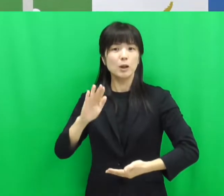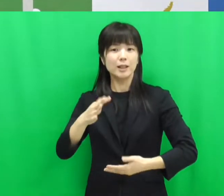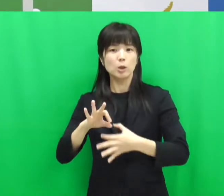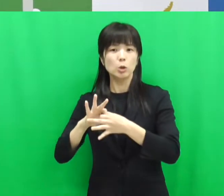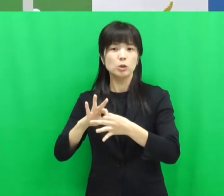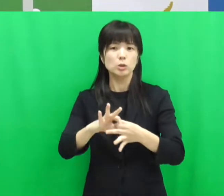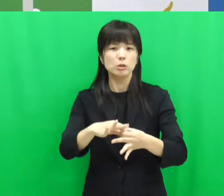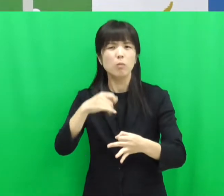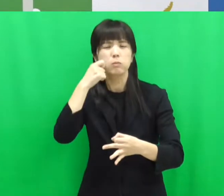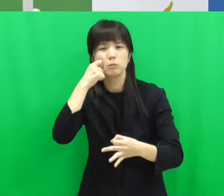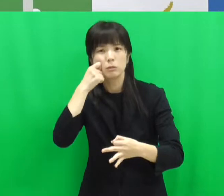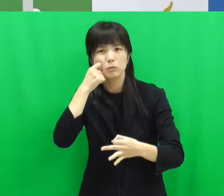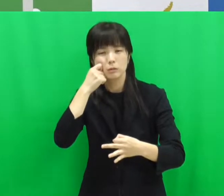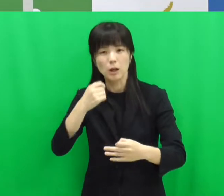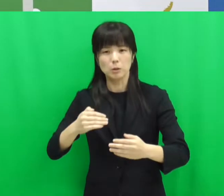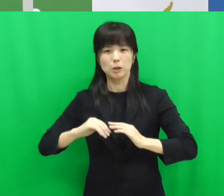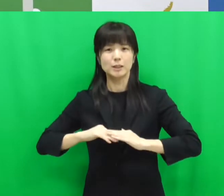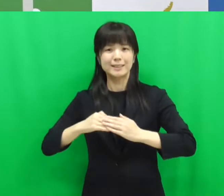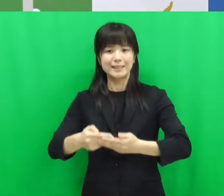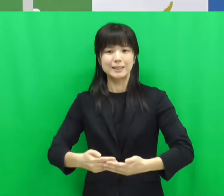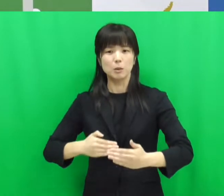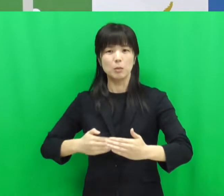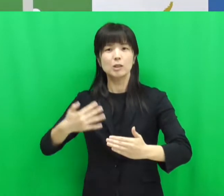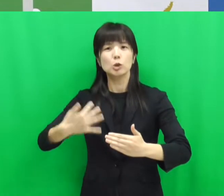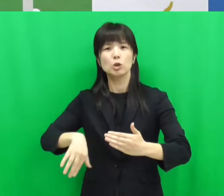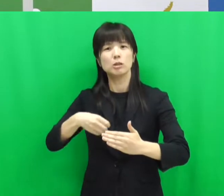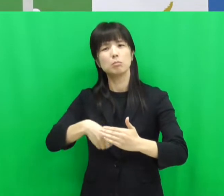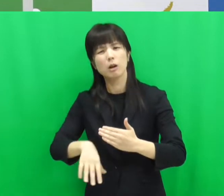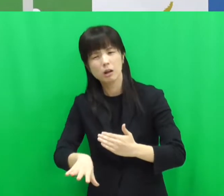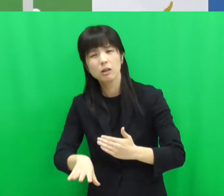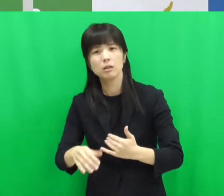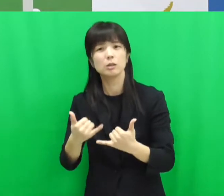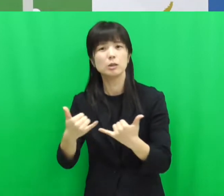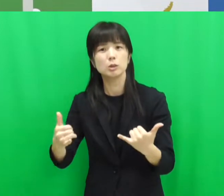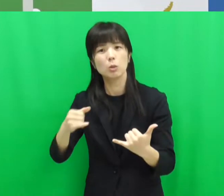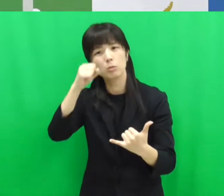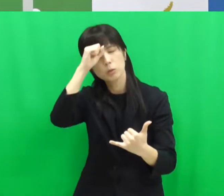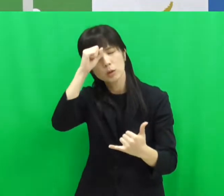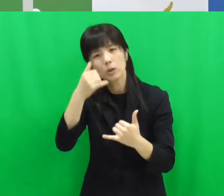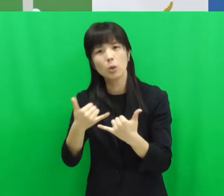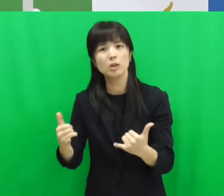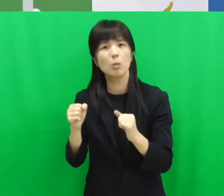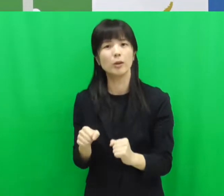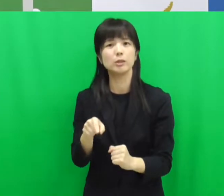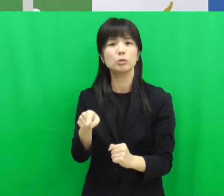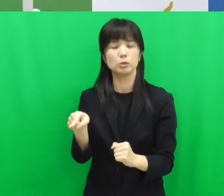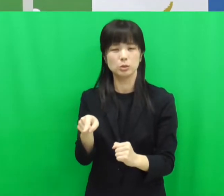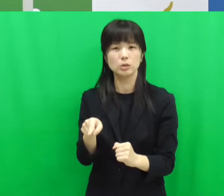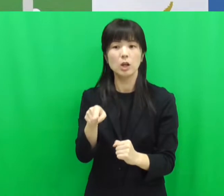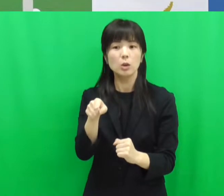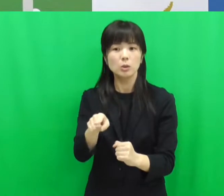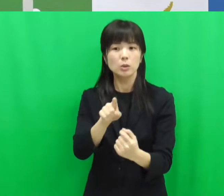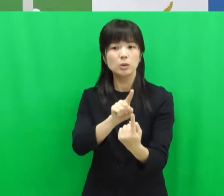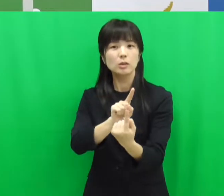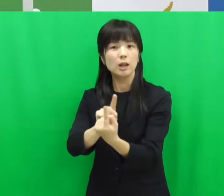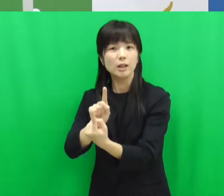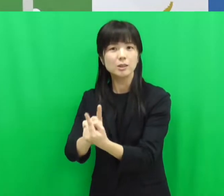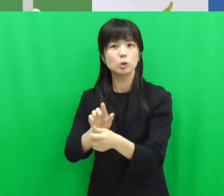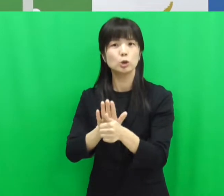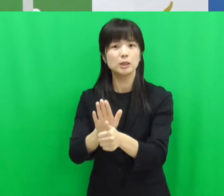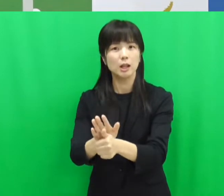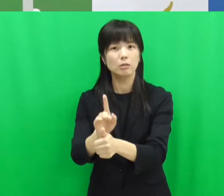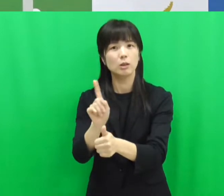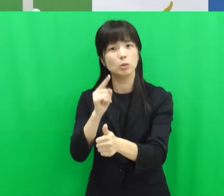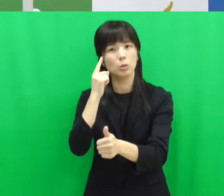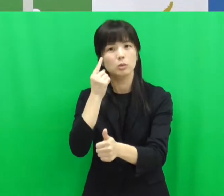はい、 流産してしまった方も一定数いらっしゃるということなんですけども、不育症の方への支援というのを検討